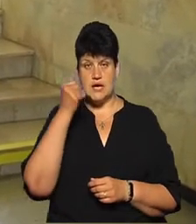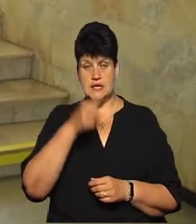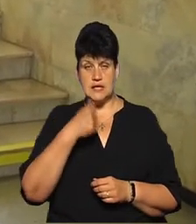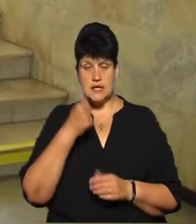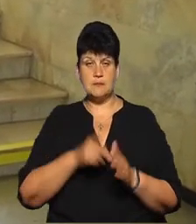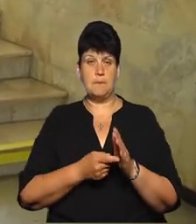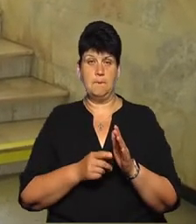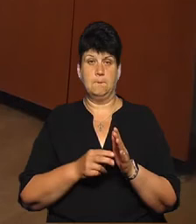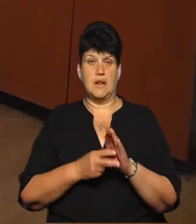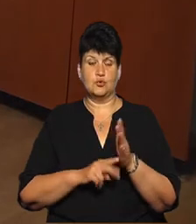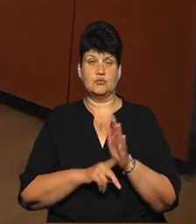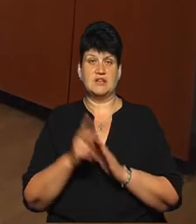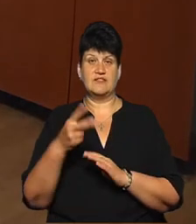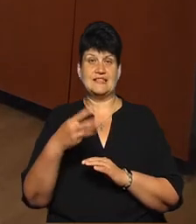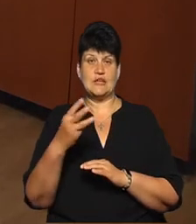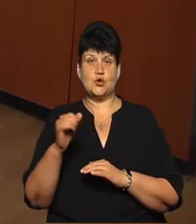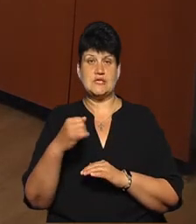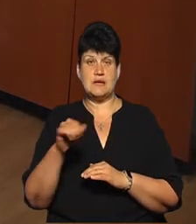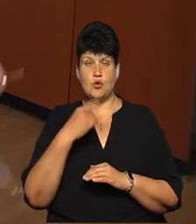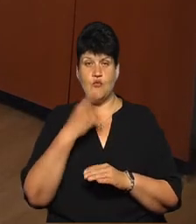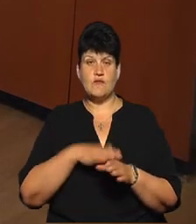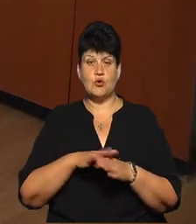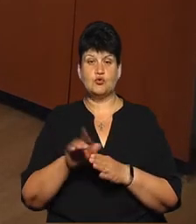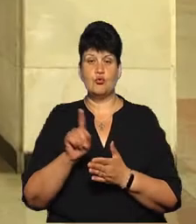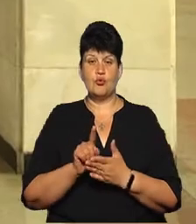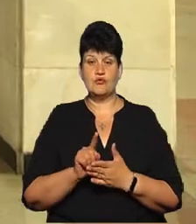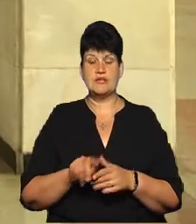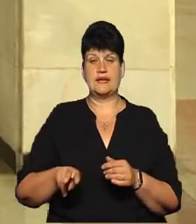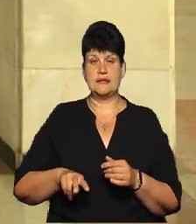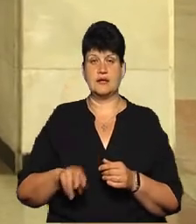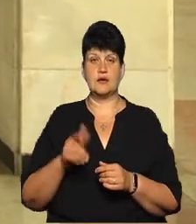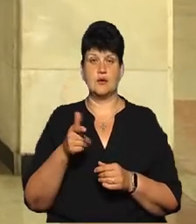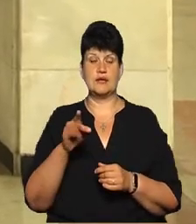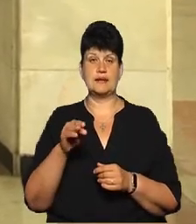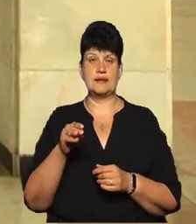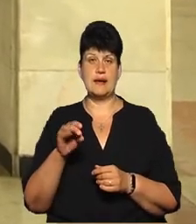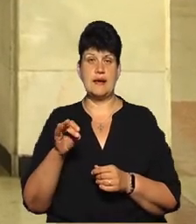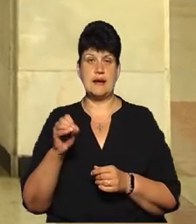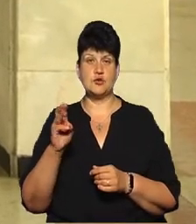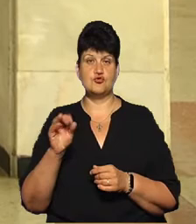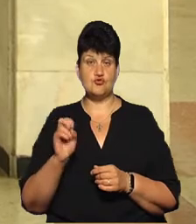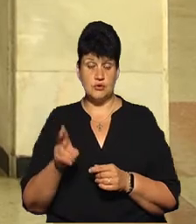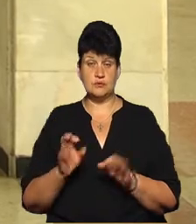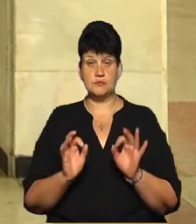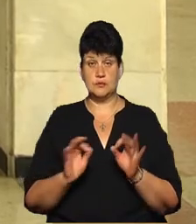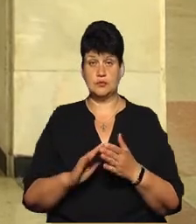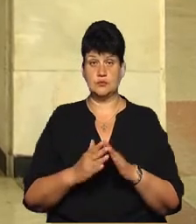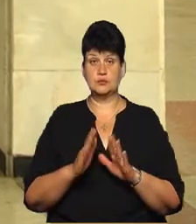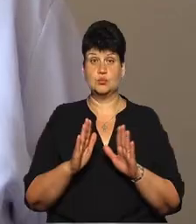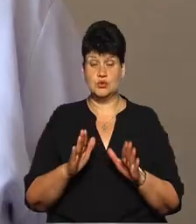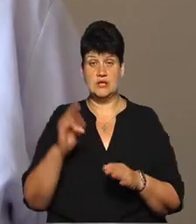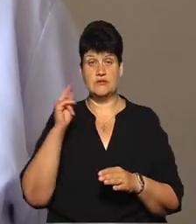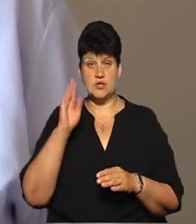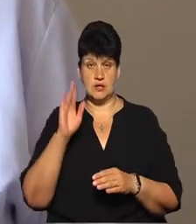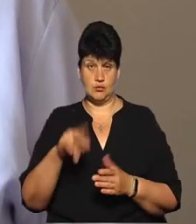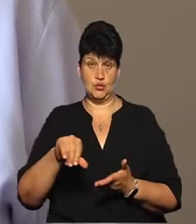розпочати 23 серпня, каже виконувач обов'язків ректора Григорій Терещук. За його словами, за сприятливої ситуації навчання буде очним.